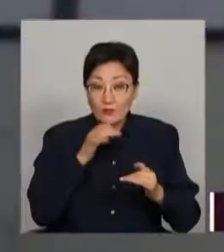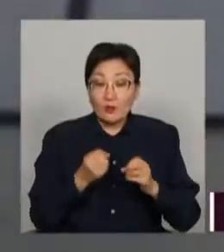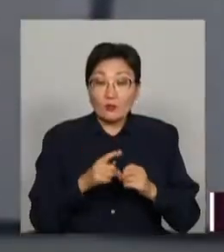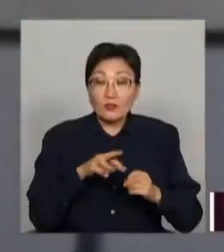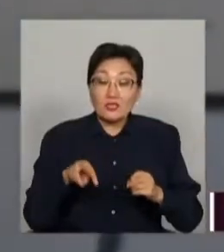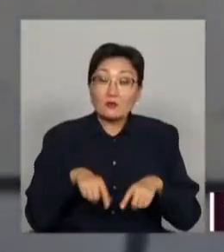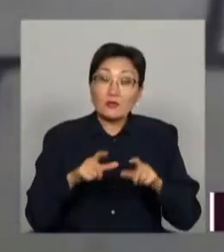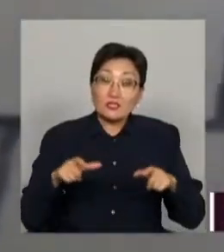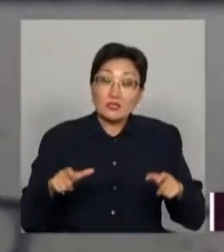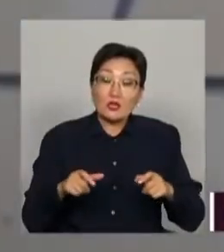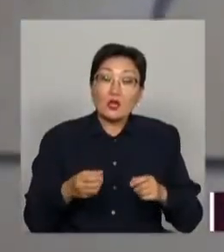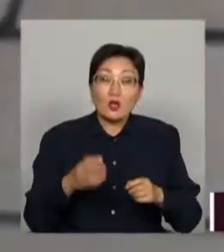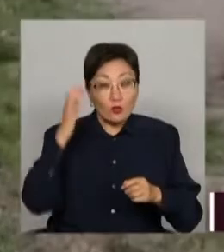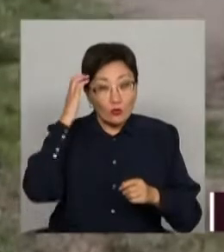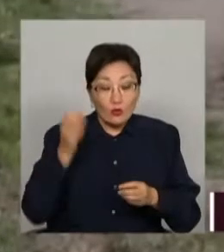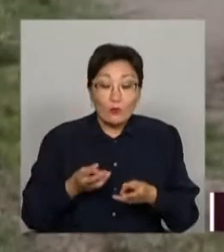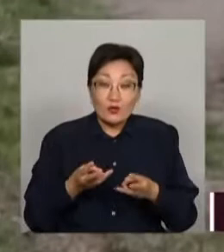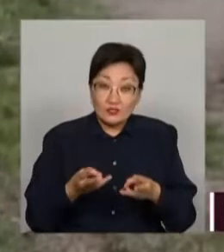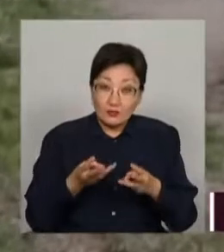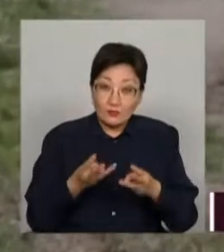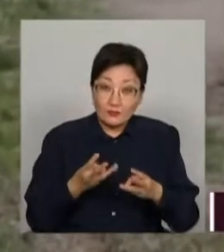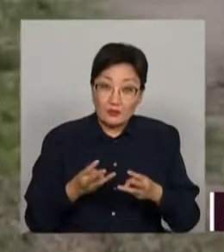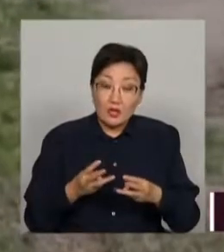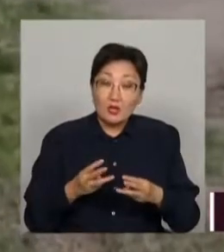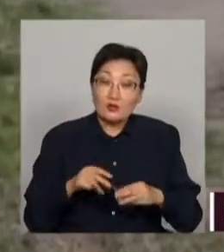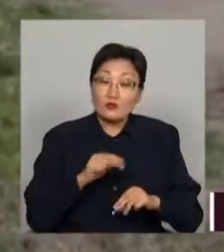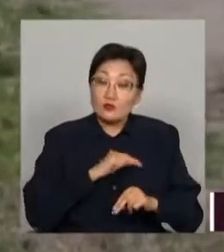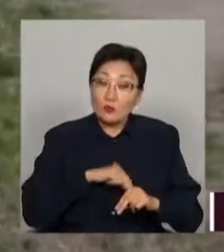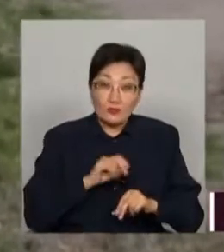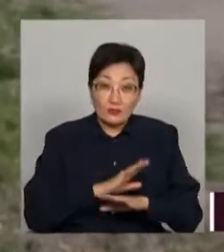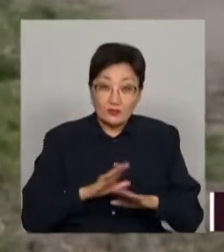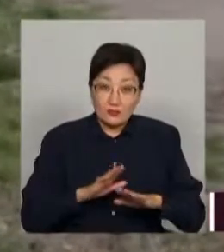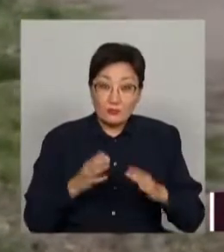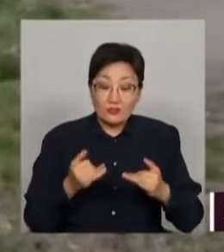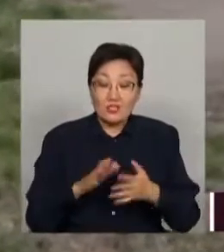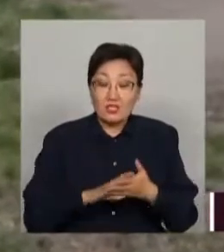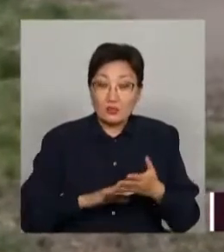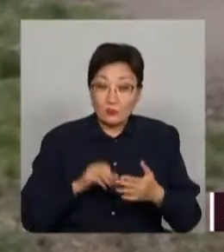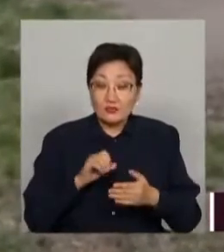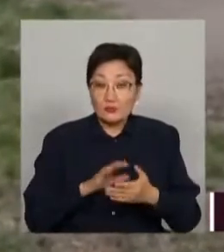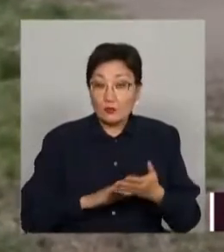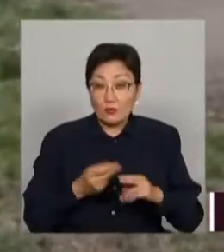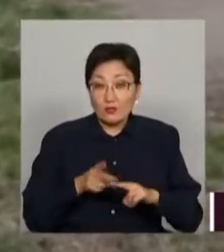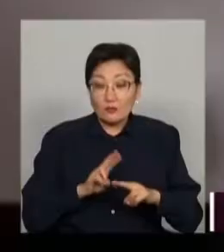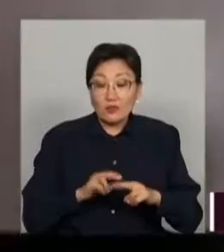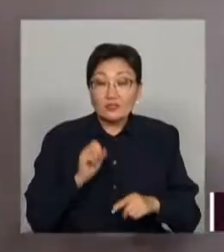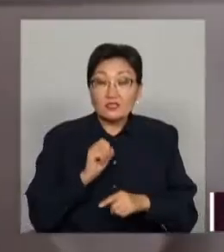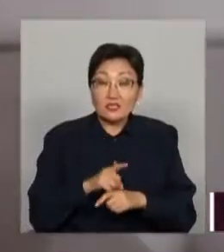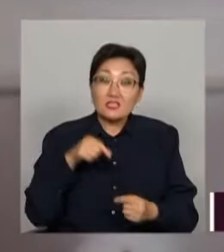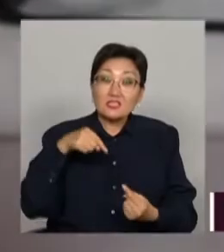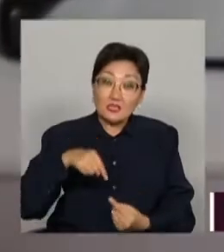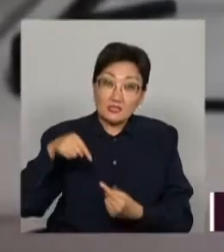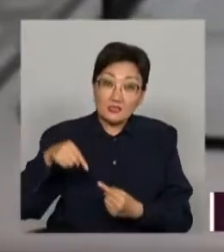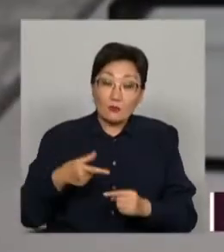миллион қазақстандық көмір тасып, от жағу машақатынан құтылған. Бұл жұмыстар әлі де жалғаспақ. Мемлекет басшысы тапсырмасына